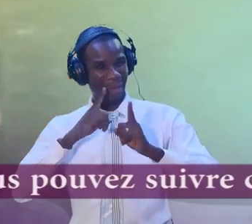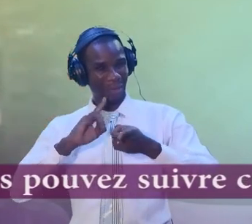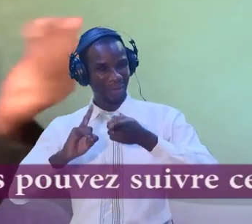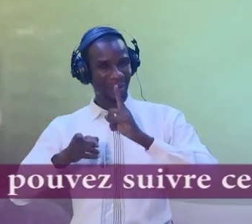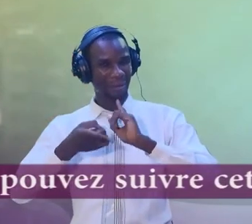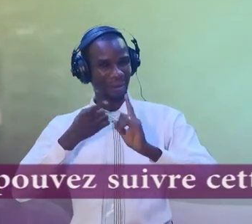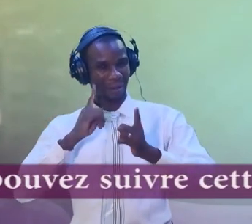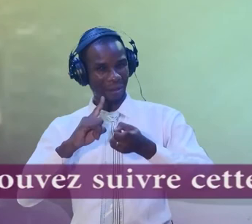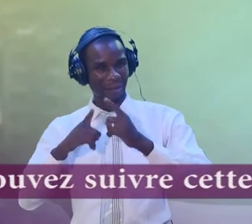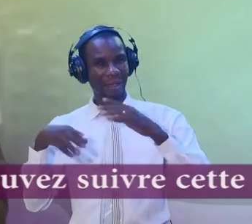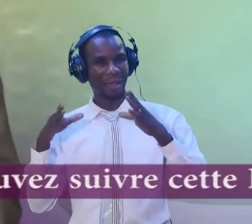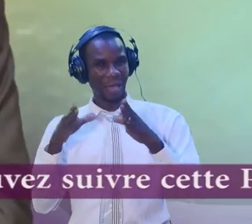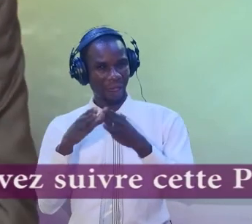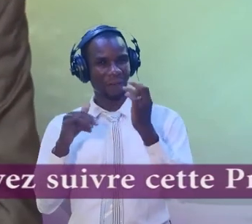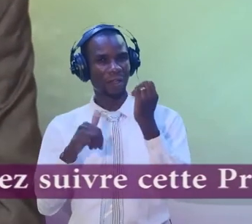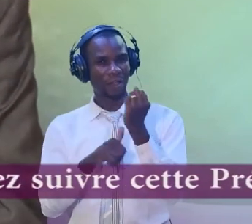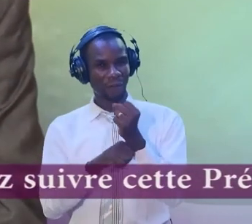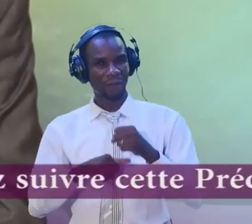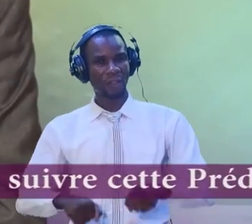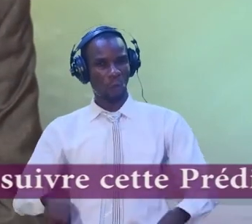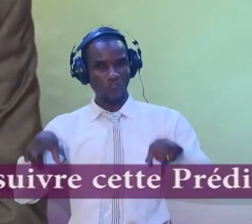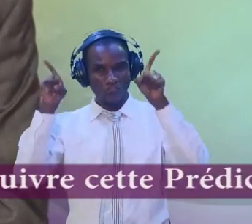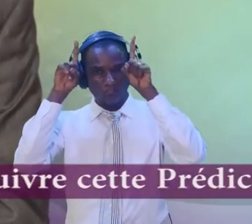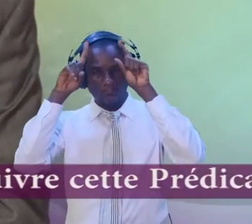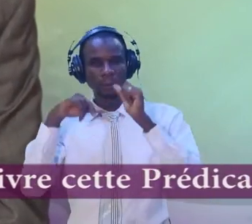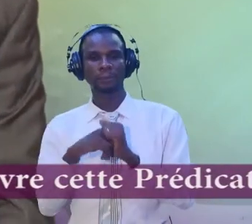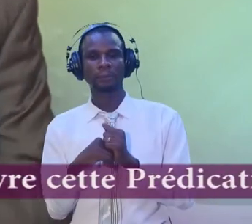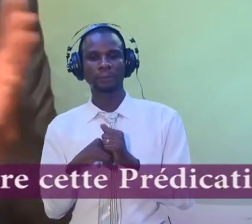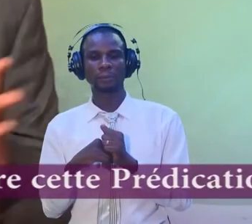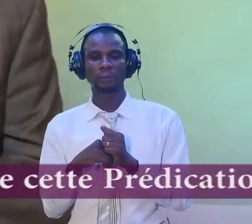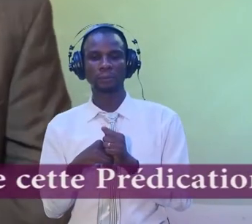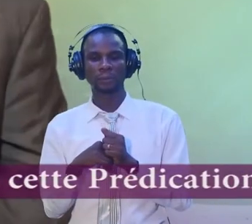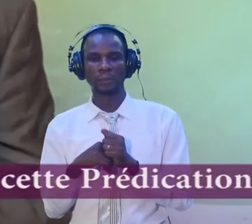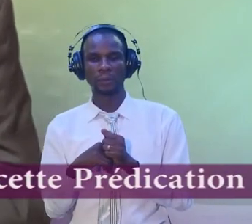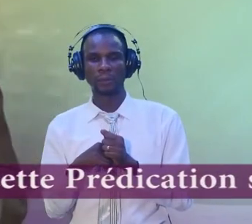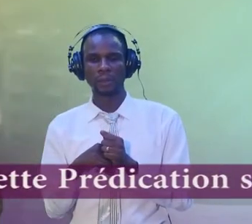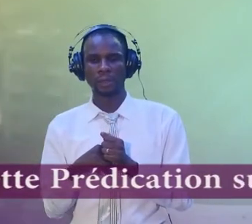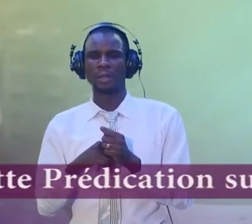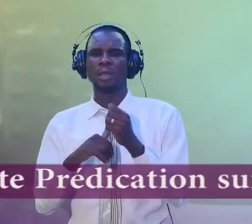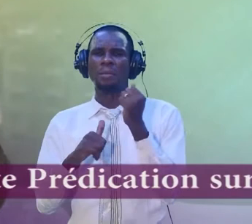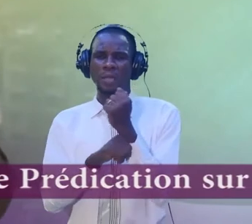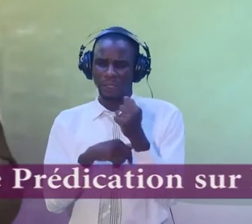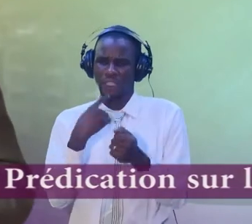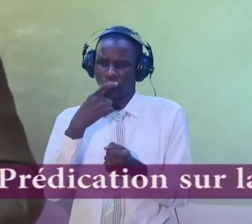Nguvu za giza ndio zinaongea na watu, zinadai kwamba ni wafu.